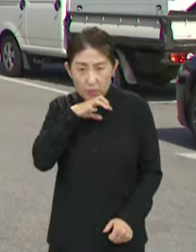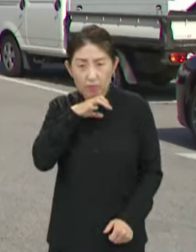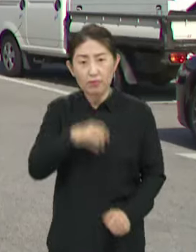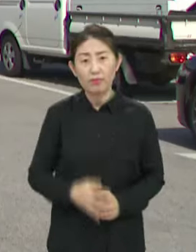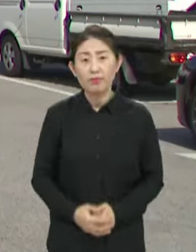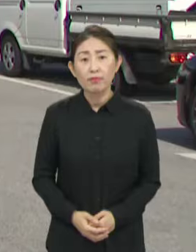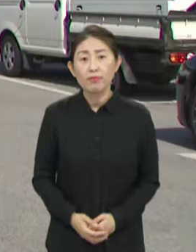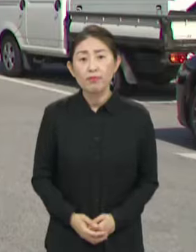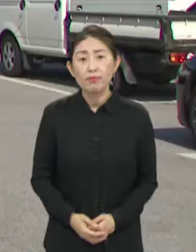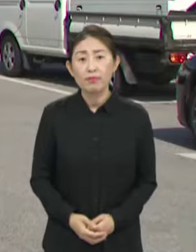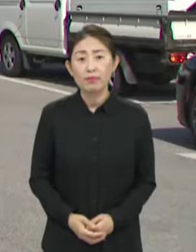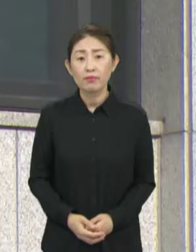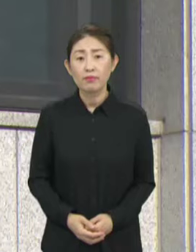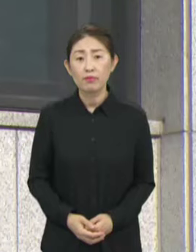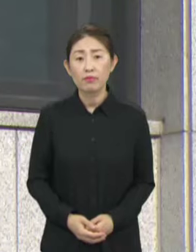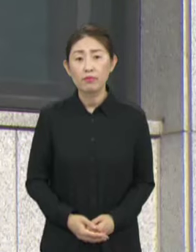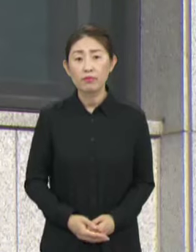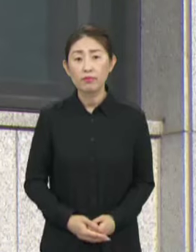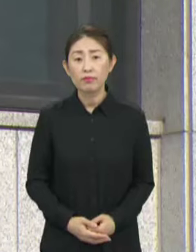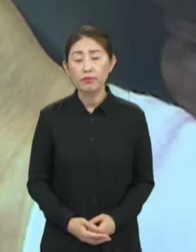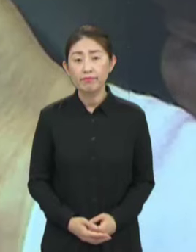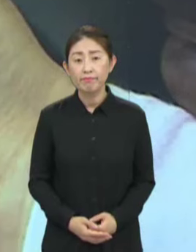저질렀다 진술했습니다.